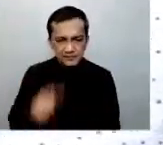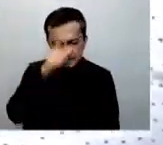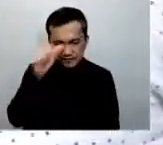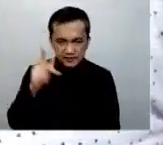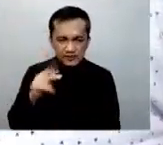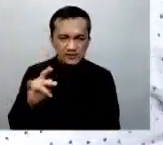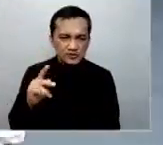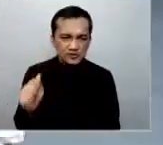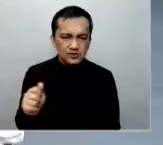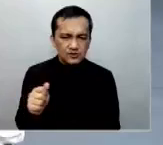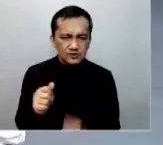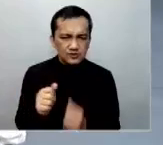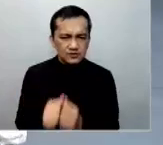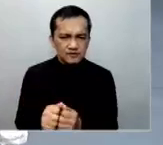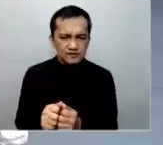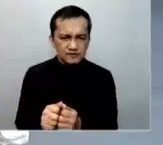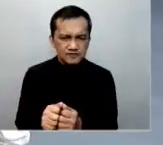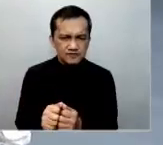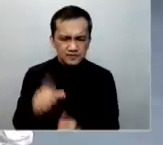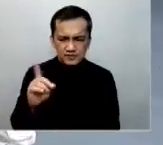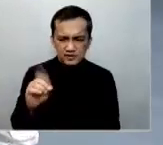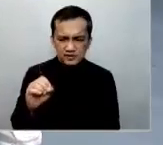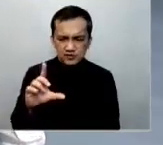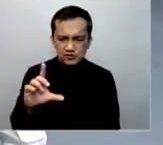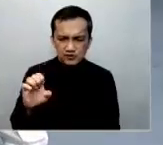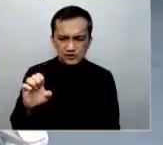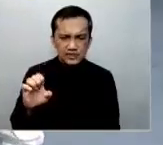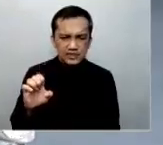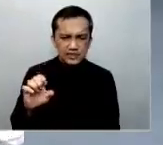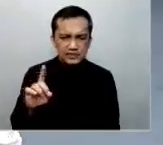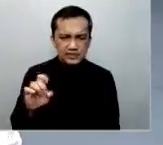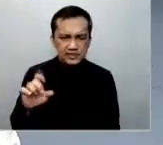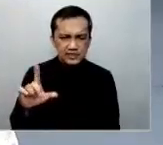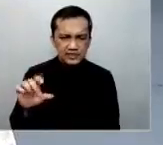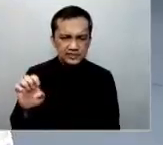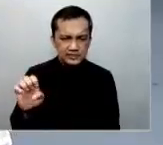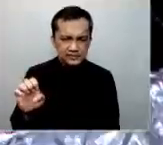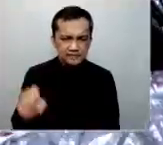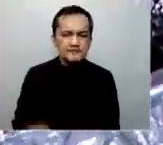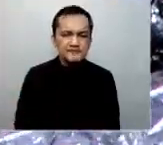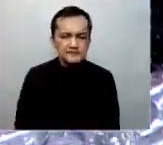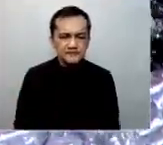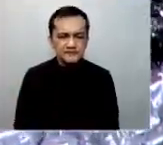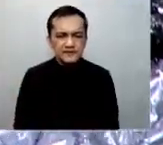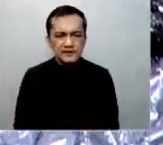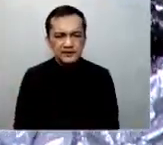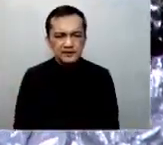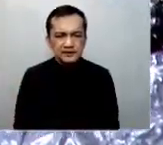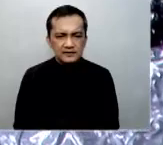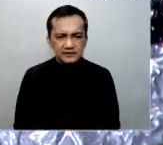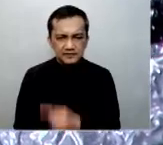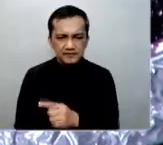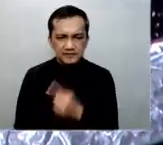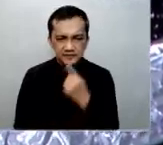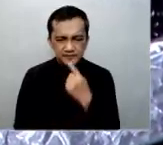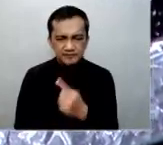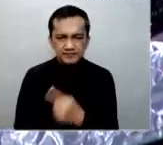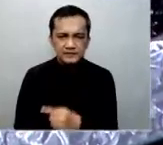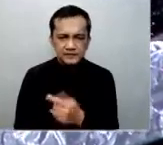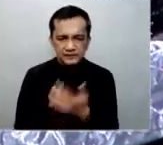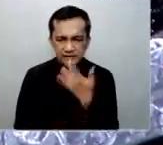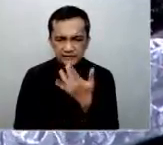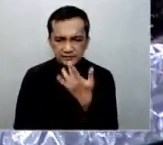the... dolce de leche. So, yes. Ayan, pakita natin yung dolce. Hindi ako maniwala, kailangan magtikman. Oh,